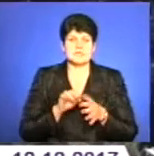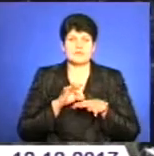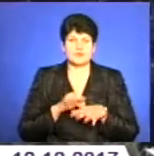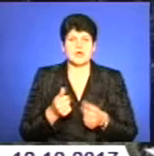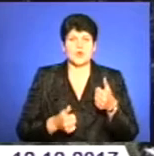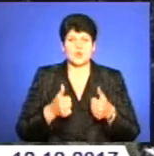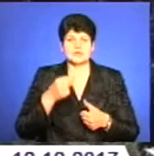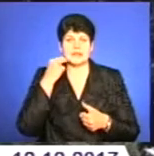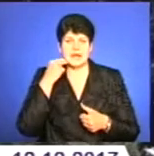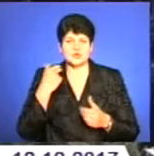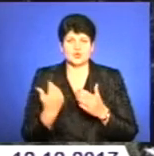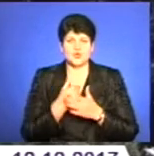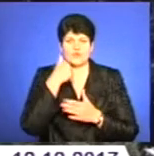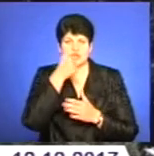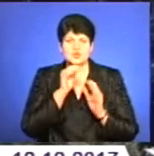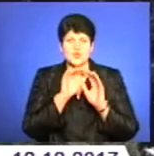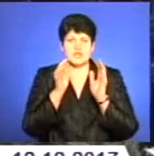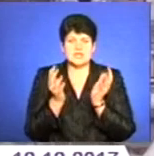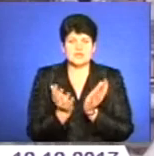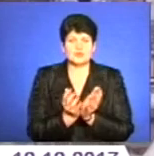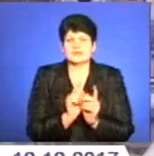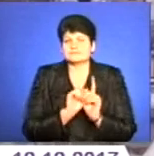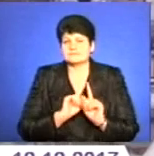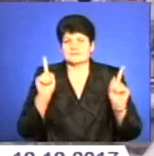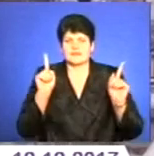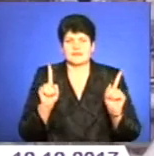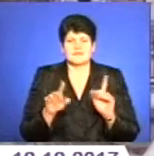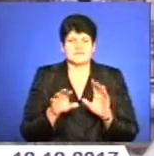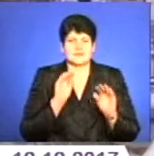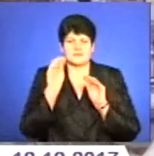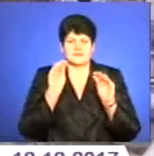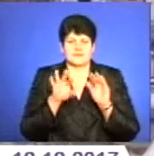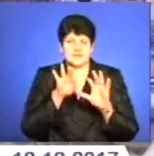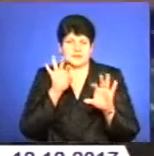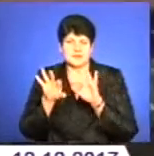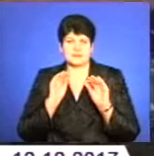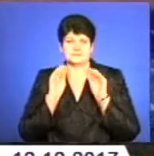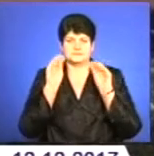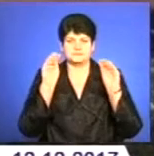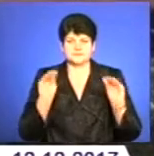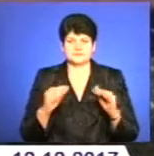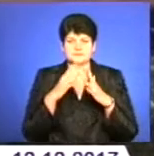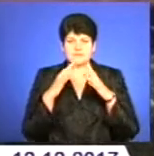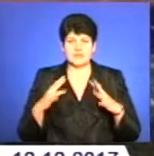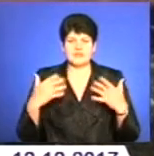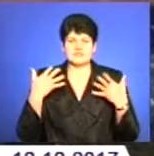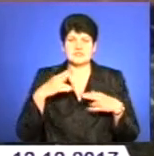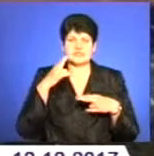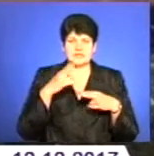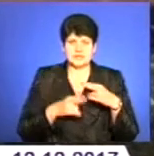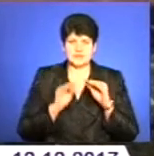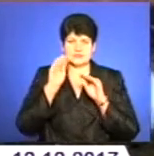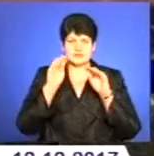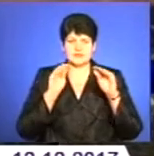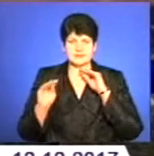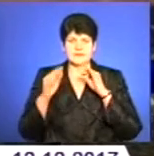найкращу новорічну іграшку. І найоригінальніші вироби відібрали і оздобили ними головну ялинку. Вже завершується одягання новорічної